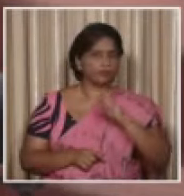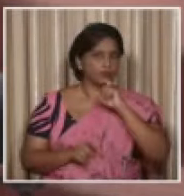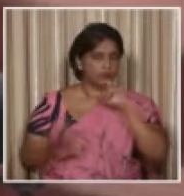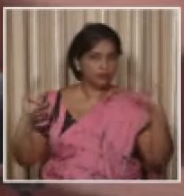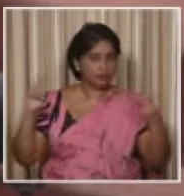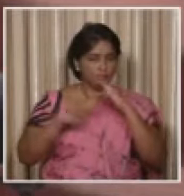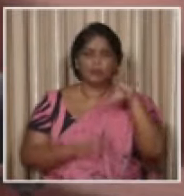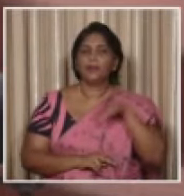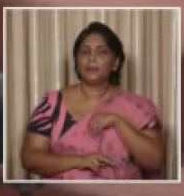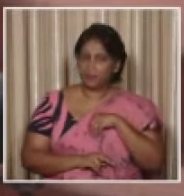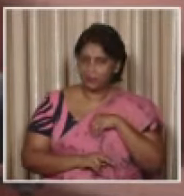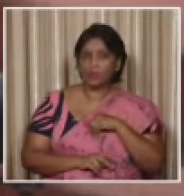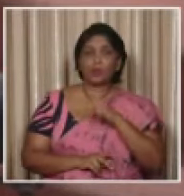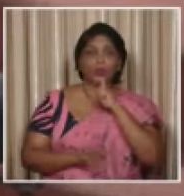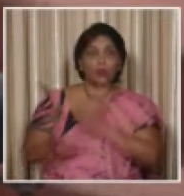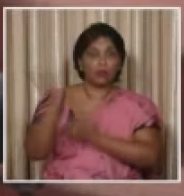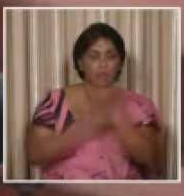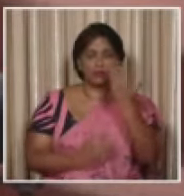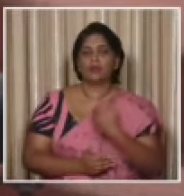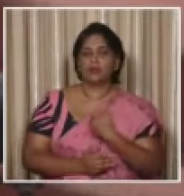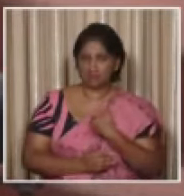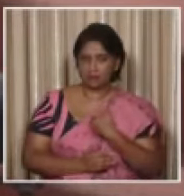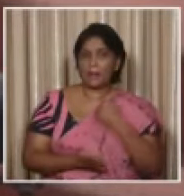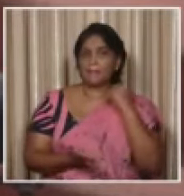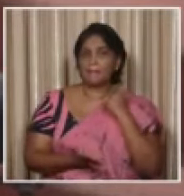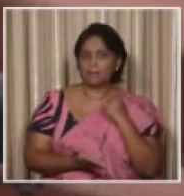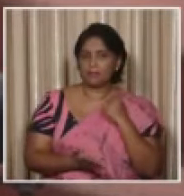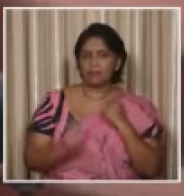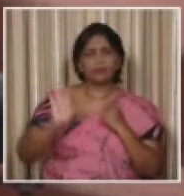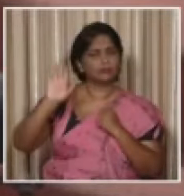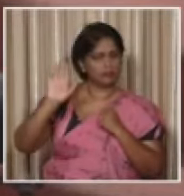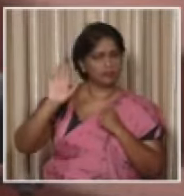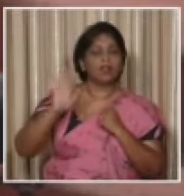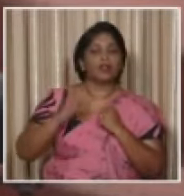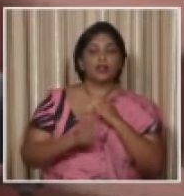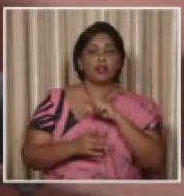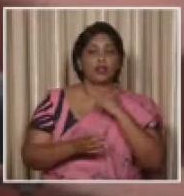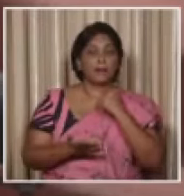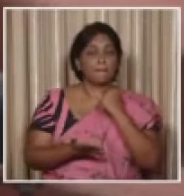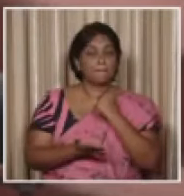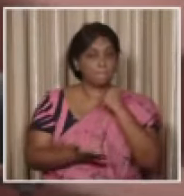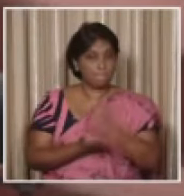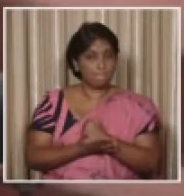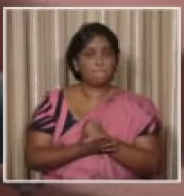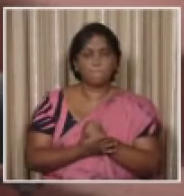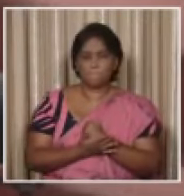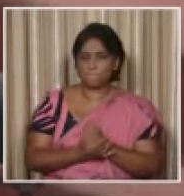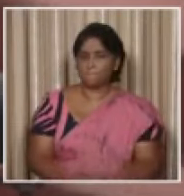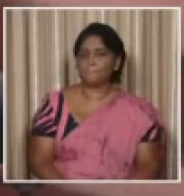ශ්‍රේෂ්ඨාධිකරණයෙන් පිළිගත්තා. ඒකට නඩු දැම්මේ අපි. මහ බැංකුව කරු කතානායකතුමනේ මහ බැංකුව